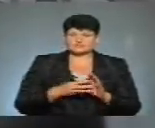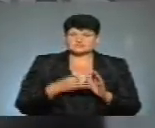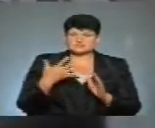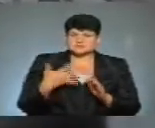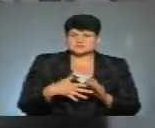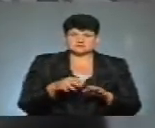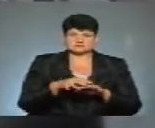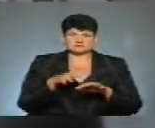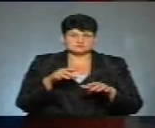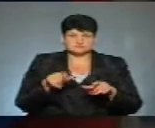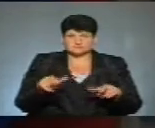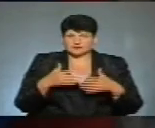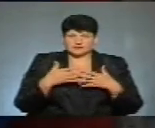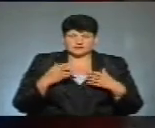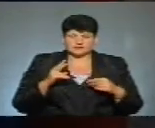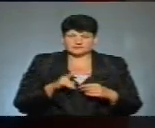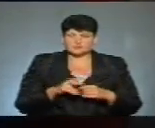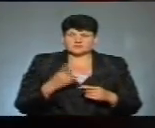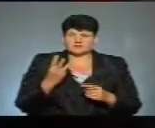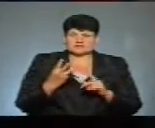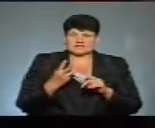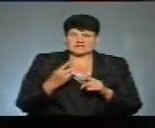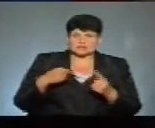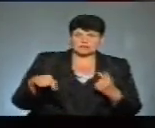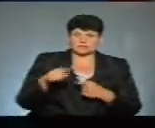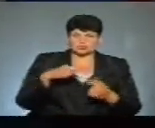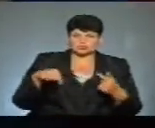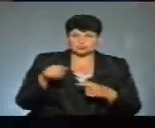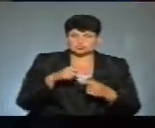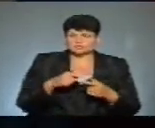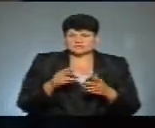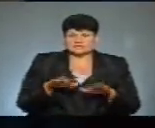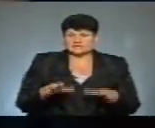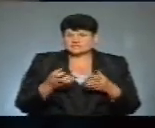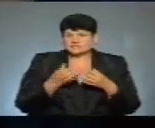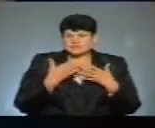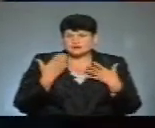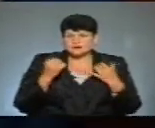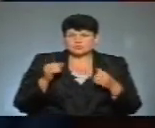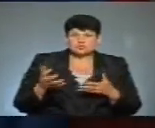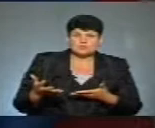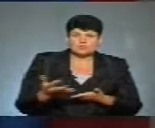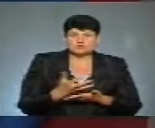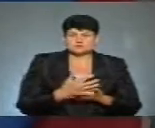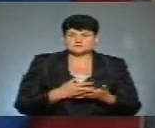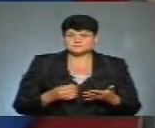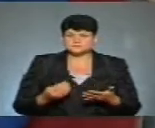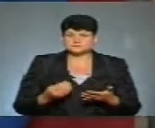пасажирів немає. Ми їдемо третій круг, дітей зараз ще немає, може назбираються по